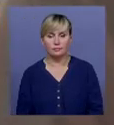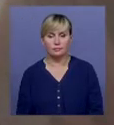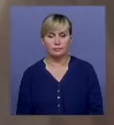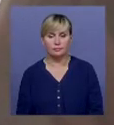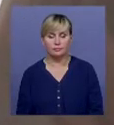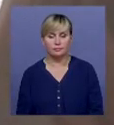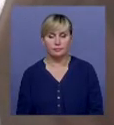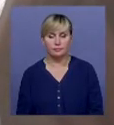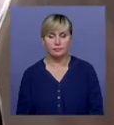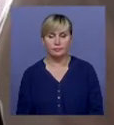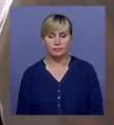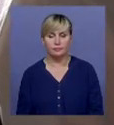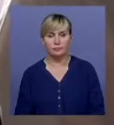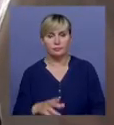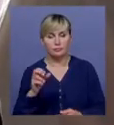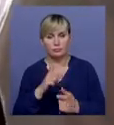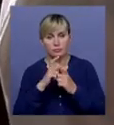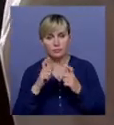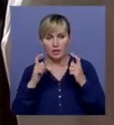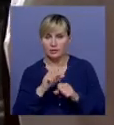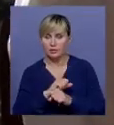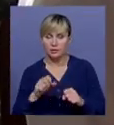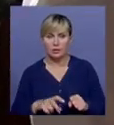Нет, у нас нельзя общественные места без масок ходить нельзя.